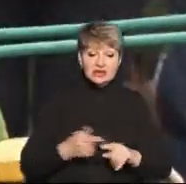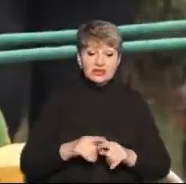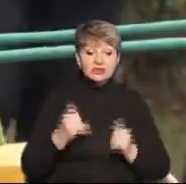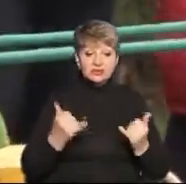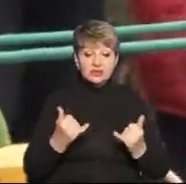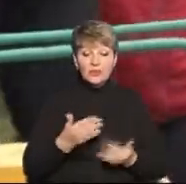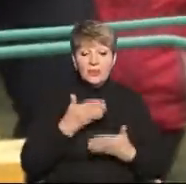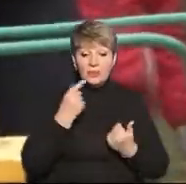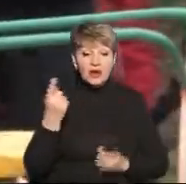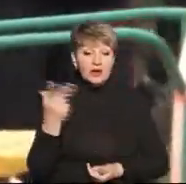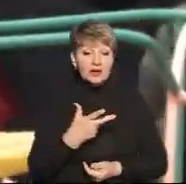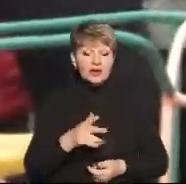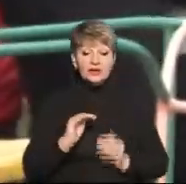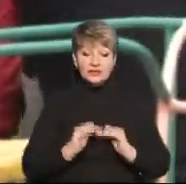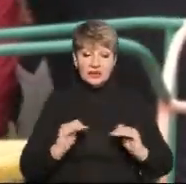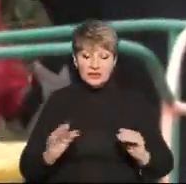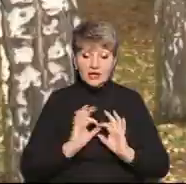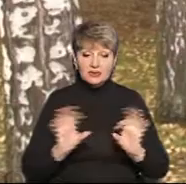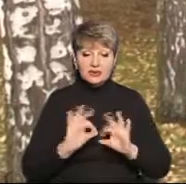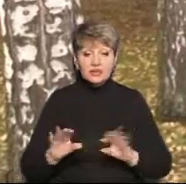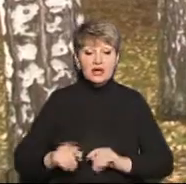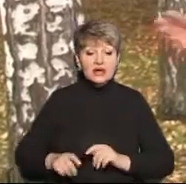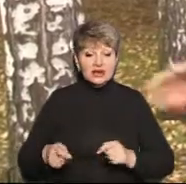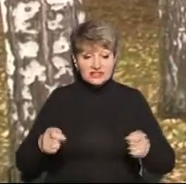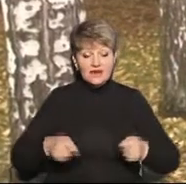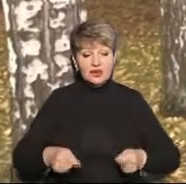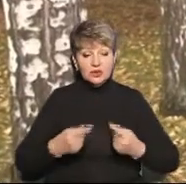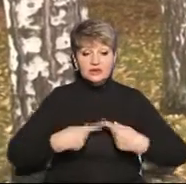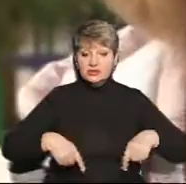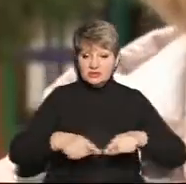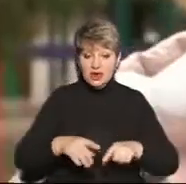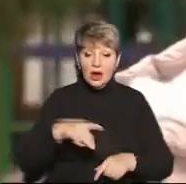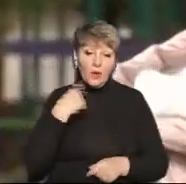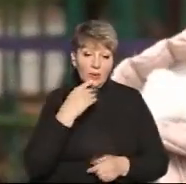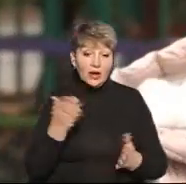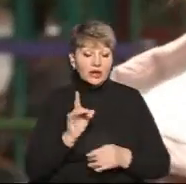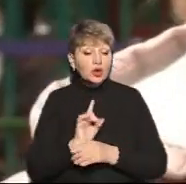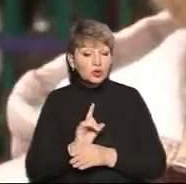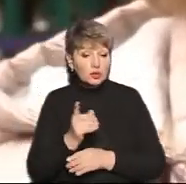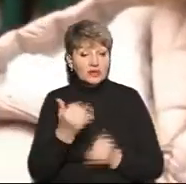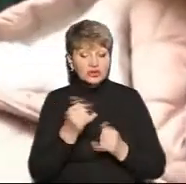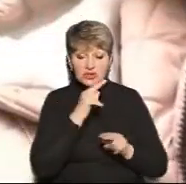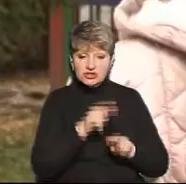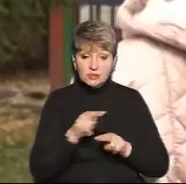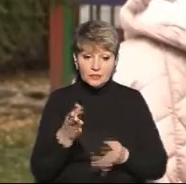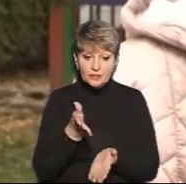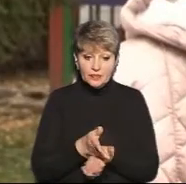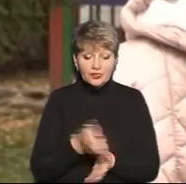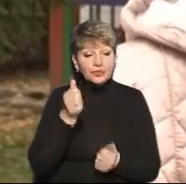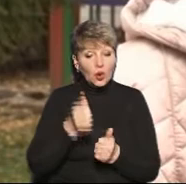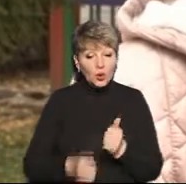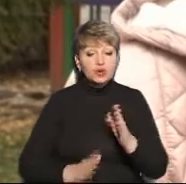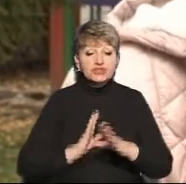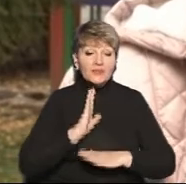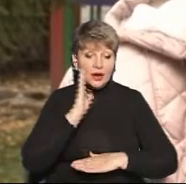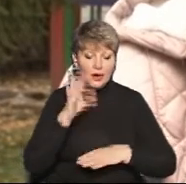Сьогодні тут відсутня третина вихованців, розповідає завідувачка Людмила Івченко. І додає, яких норм вони зараз дотримуються. Кожного